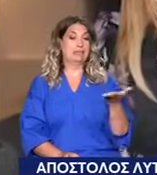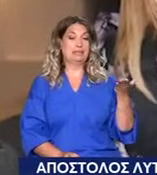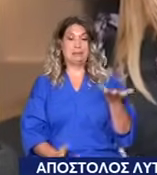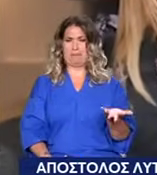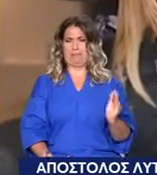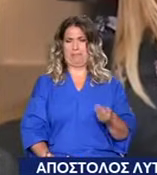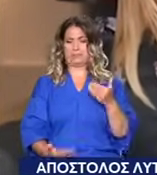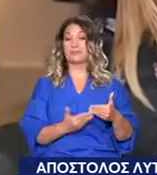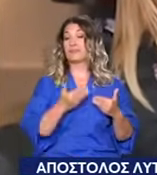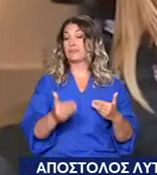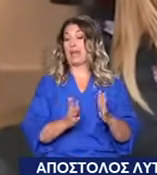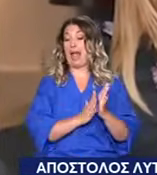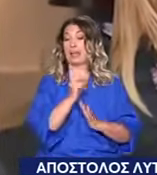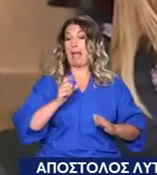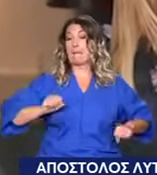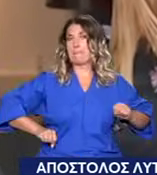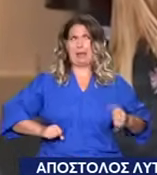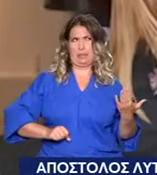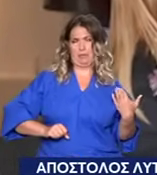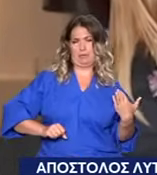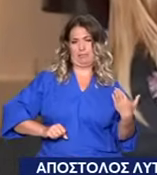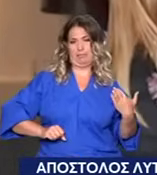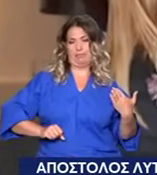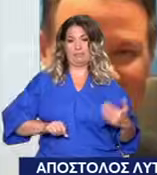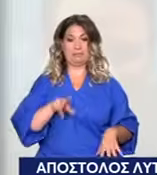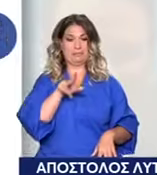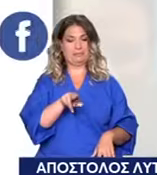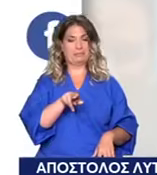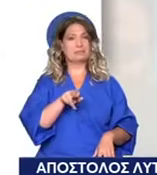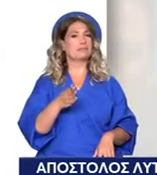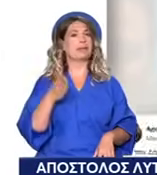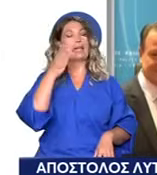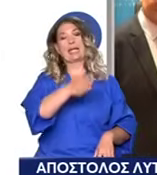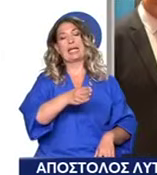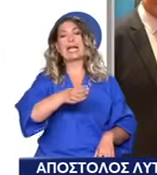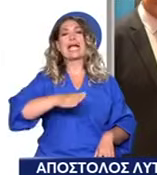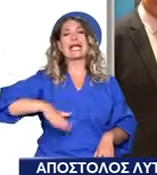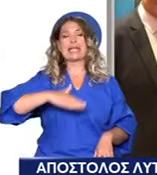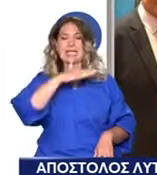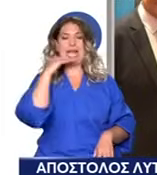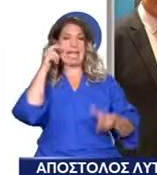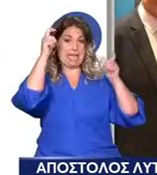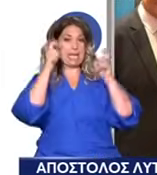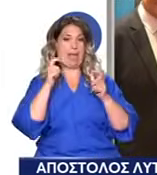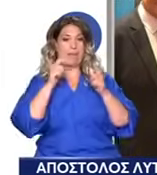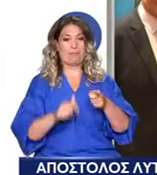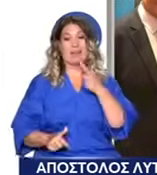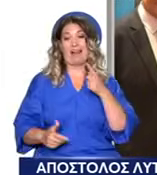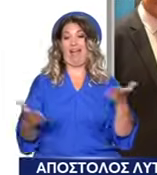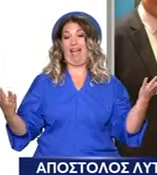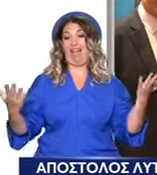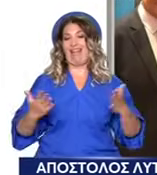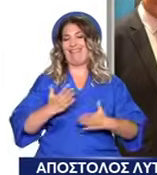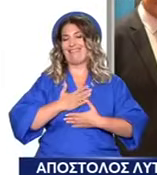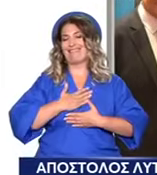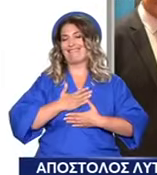Στις 11 Μαρτίου έκαναν ίσως την τελευταία κοινή τους εμφάνιση σε έναν γάμο στα Χανιά όπου ήταν καλεσμένοι. Με τον δήμαρχο της αγαπημένης μου πόλης